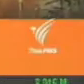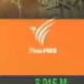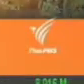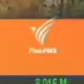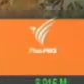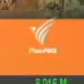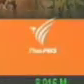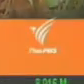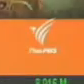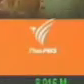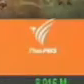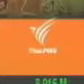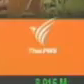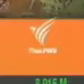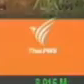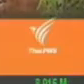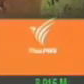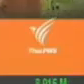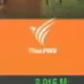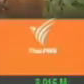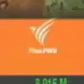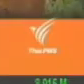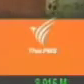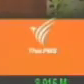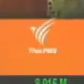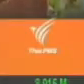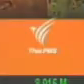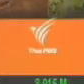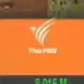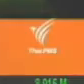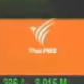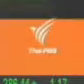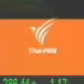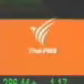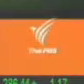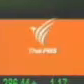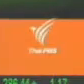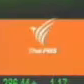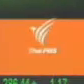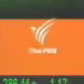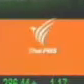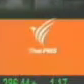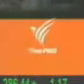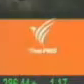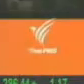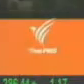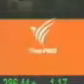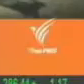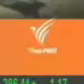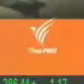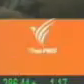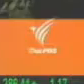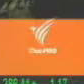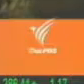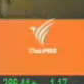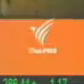ที่ยังไม่มีการปักปันเขตแดนให้ถูกต้อง ปมปะทะ กลายเป็นว่าฝั่งนู้นทำดินที่คลองไปประชาชนที่มีที่ฝั่งนู้น